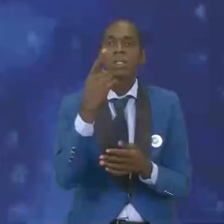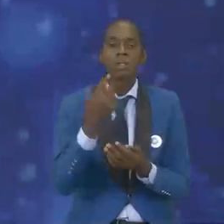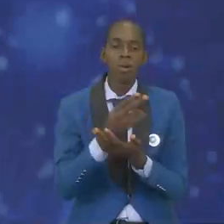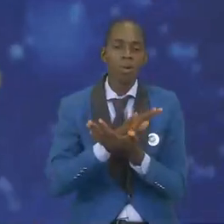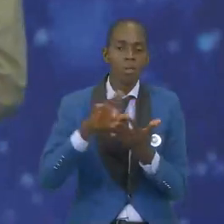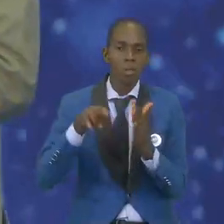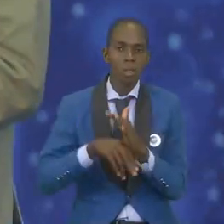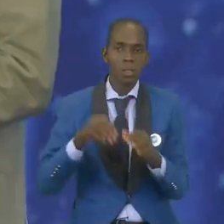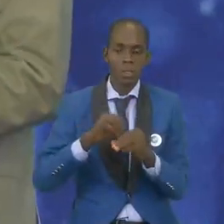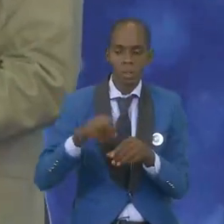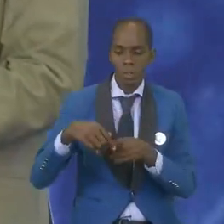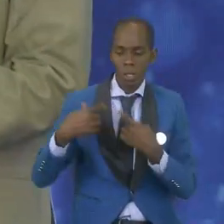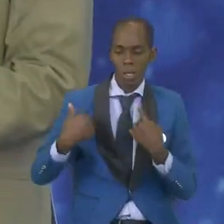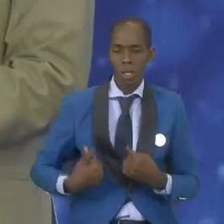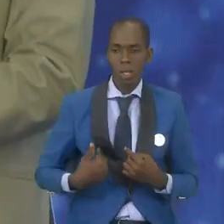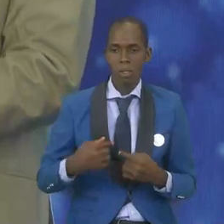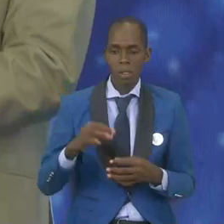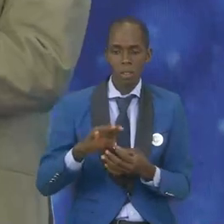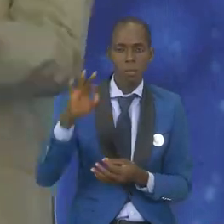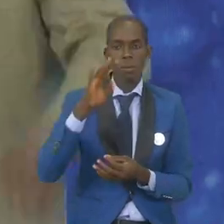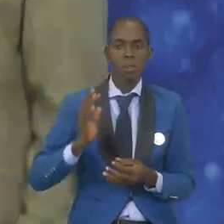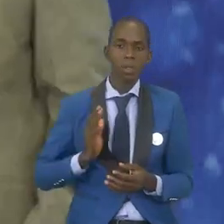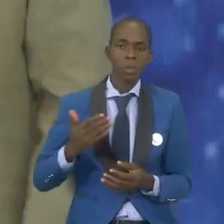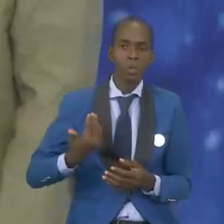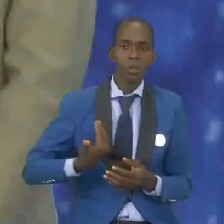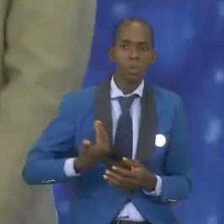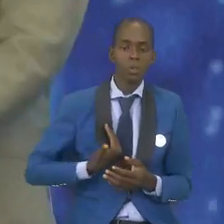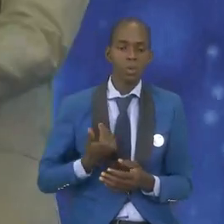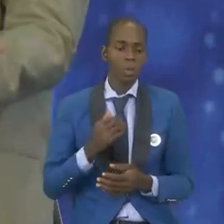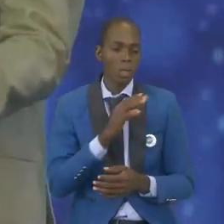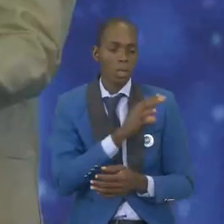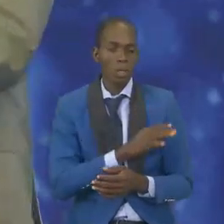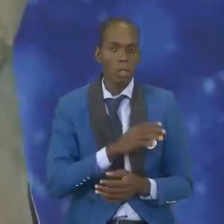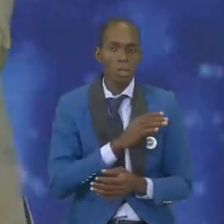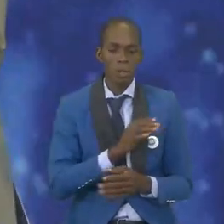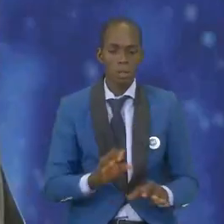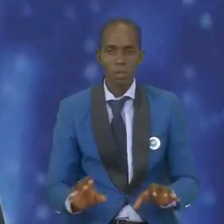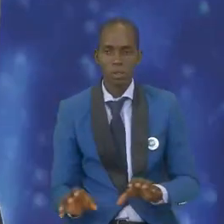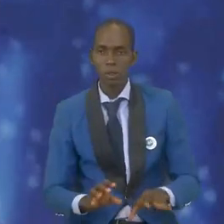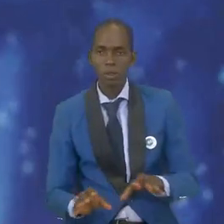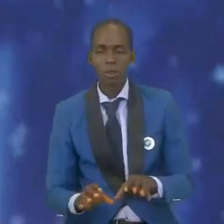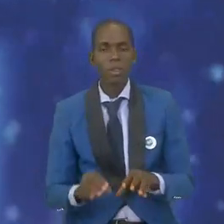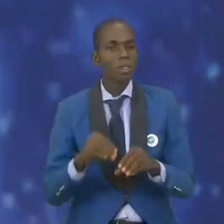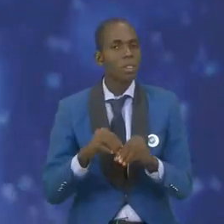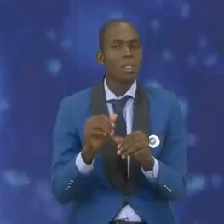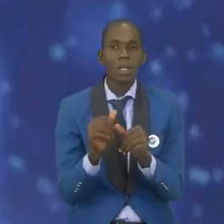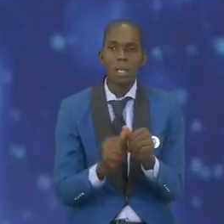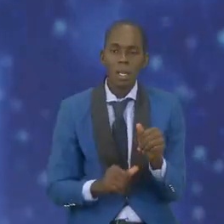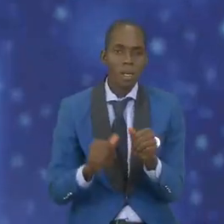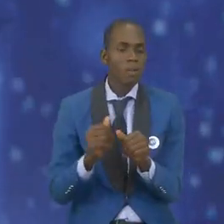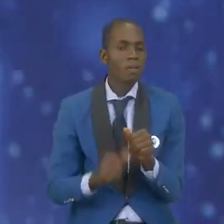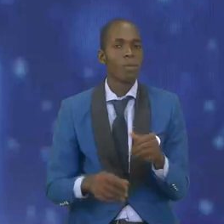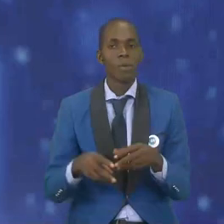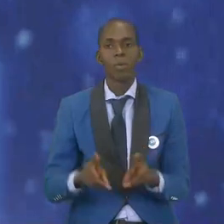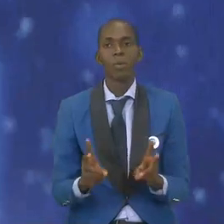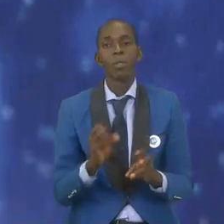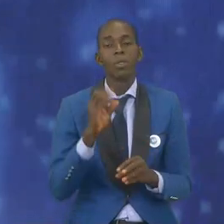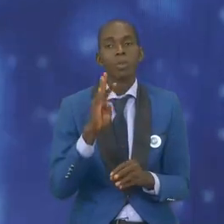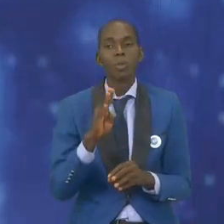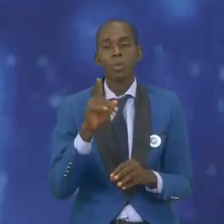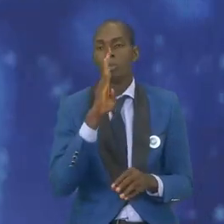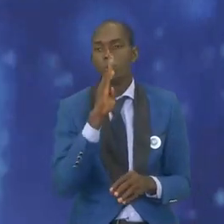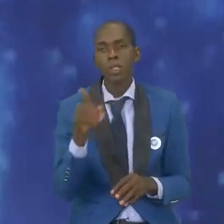C'est la sainteté dans le cœur, la sainteté dans l'esprit, la sainteté dans ton âme, la sainteté dans ton caractère, la sainteté dans tes